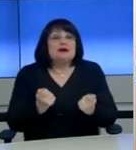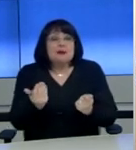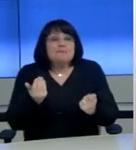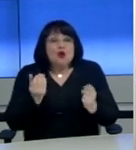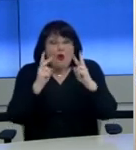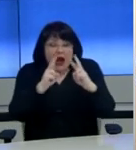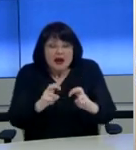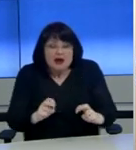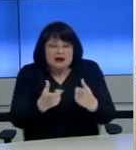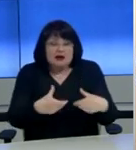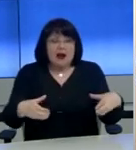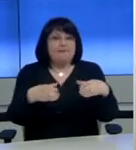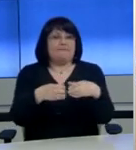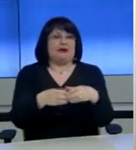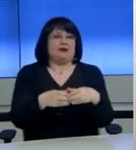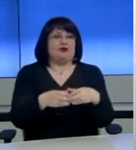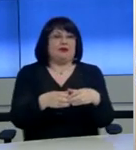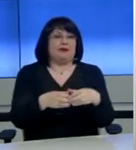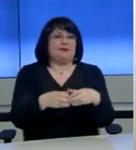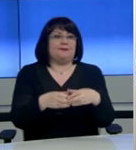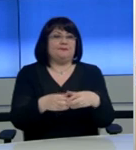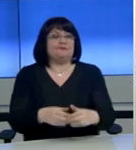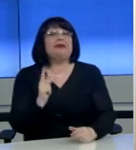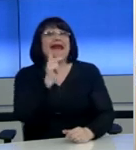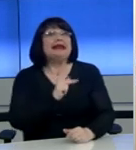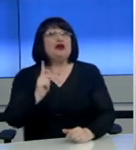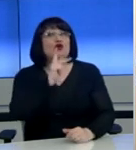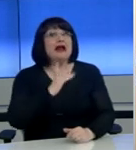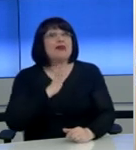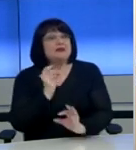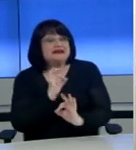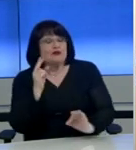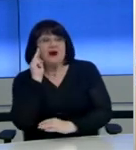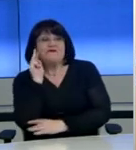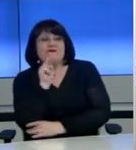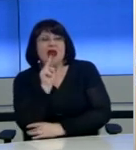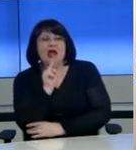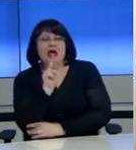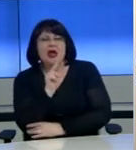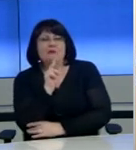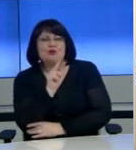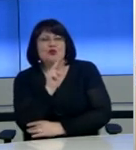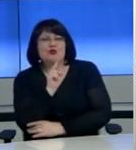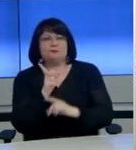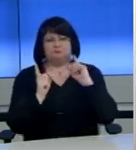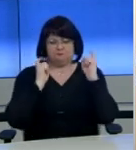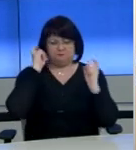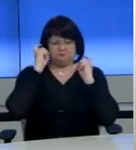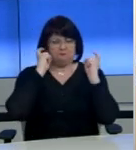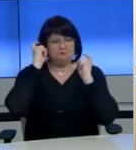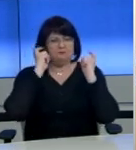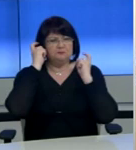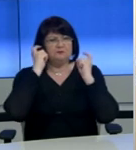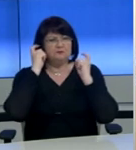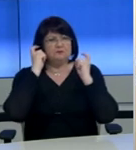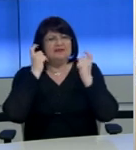προανακριτικής. Όμως και η κοινωνία παρακολουθεί, να είστε βέβαιοι, και αναρωτιέται για